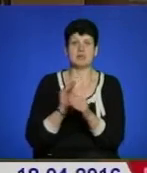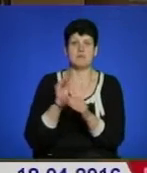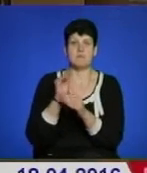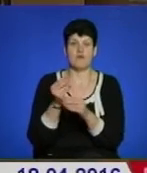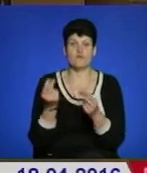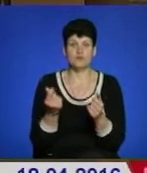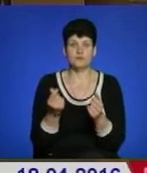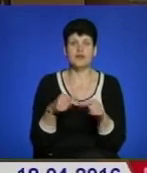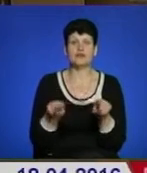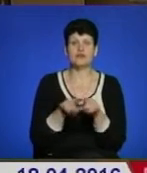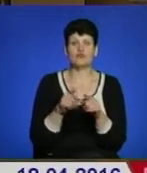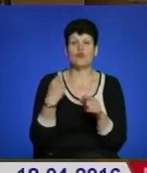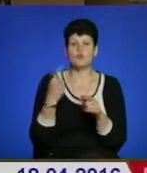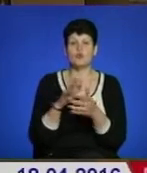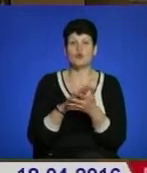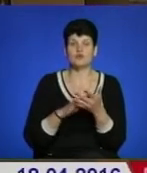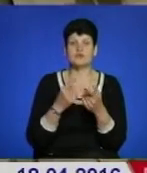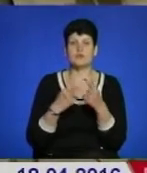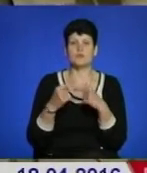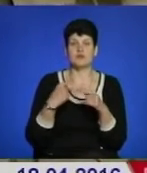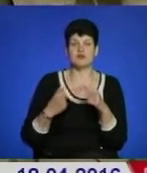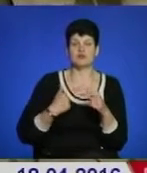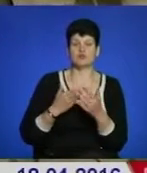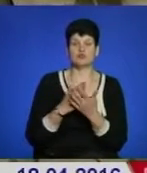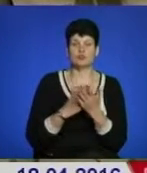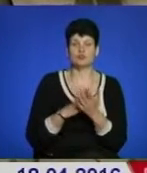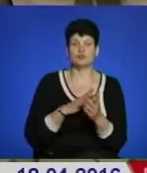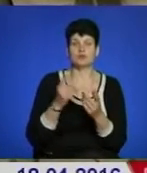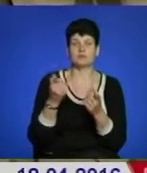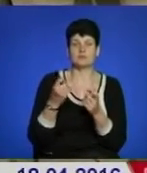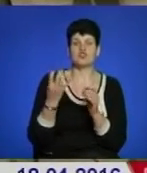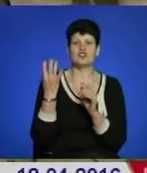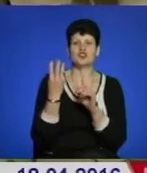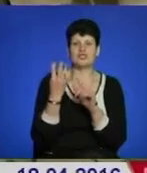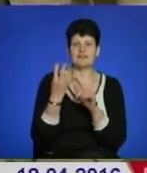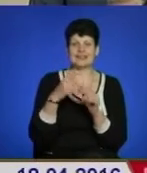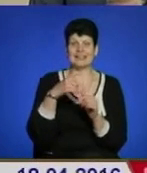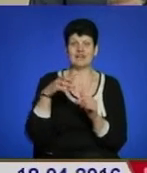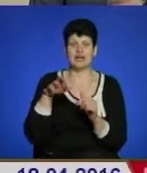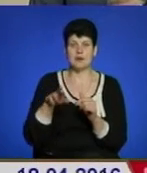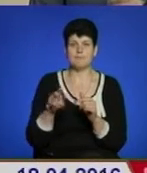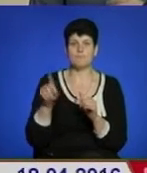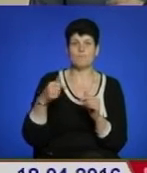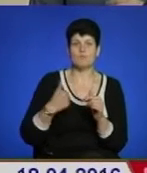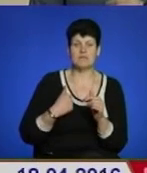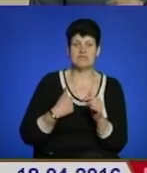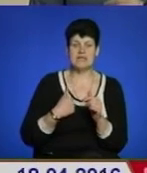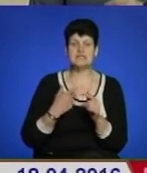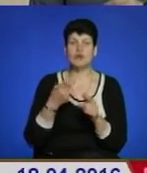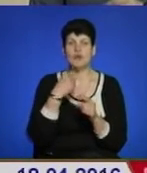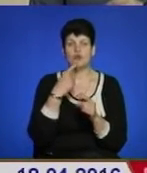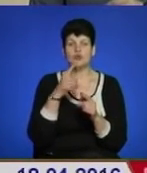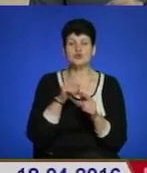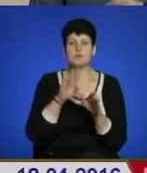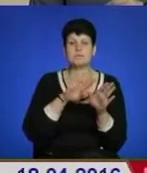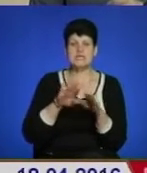області триває демобілізація військовослужбовців, які були призвані під час четвертої хвилі мобілізації. Обласний військовий комісар наголосив, що